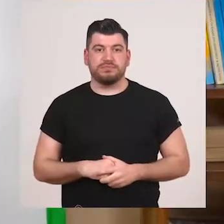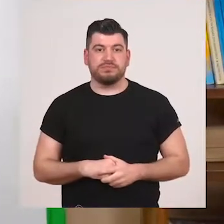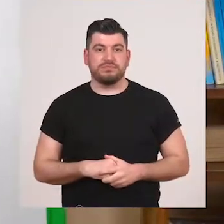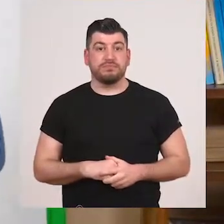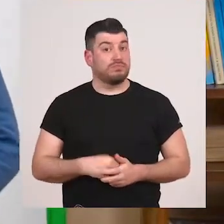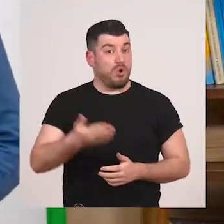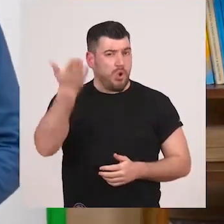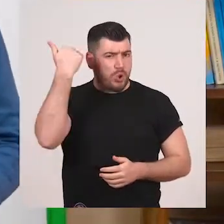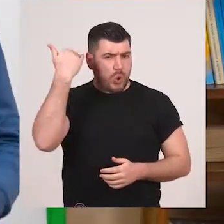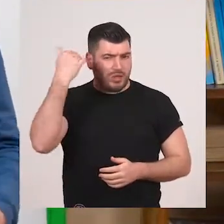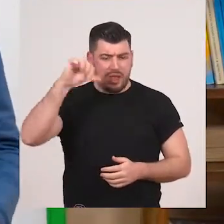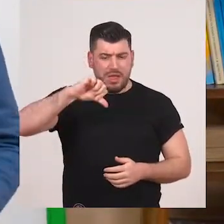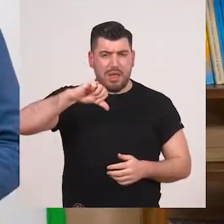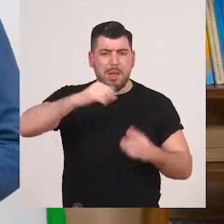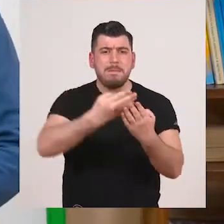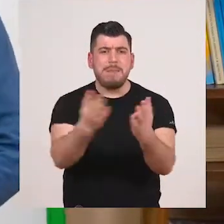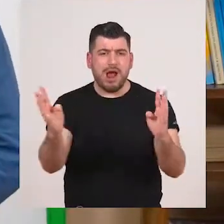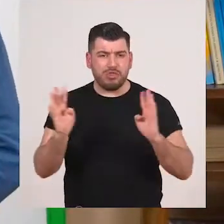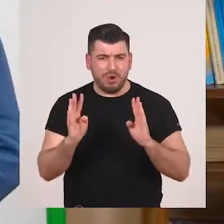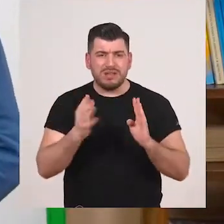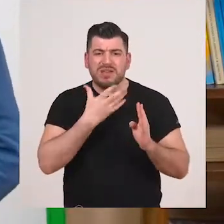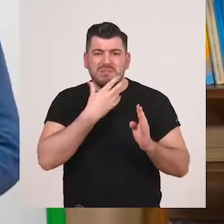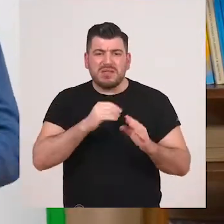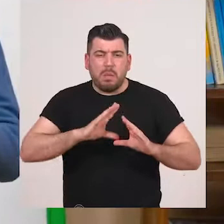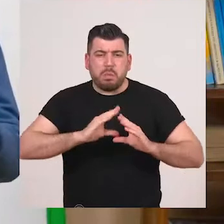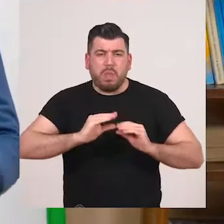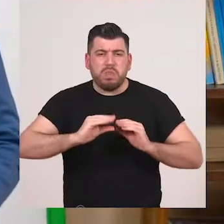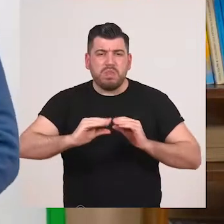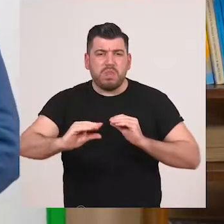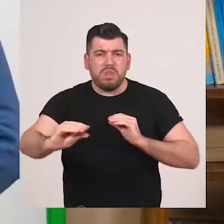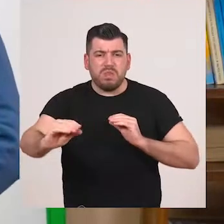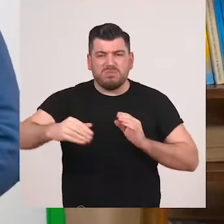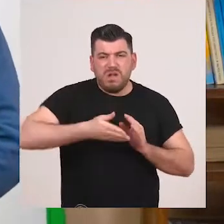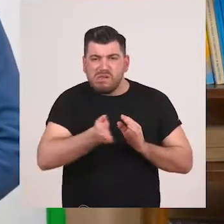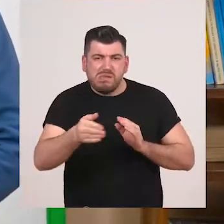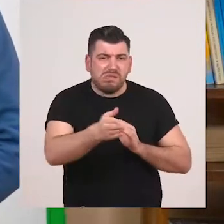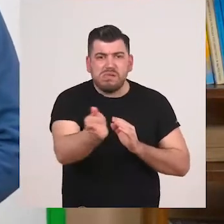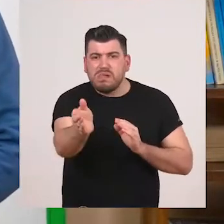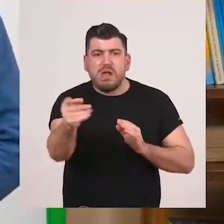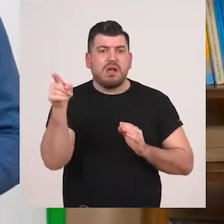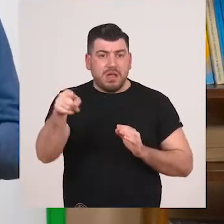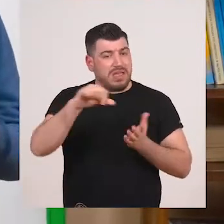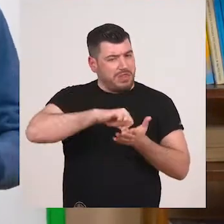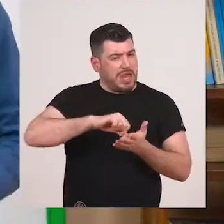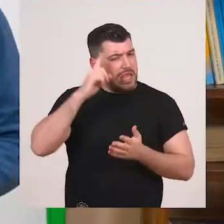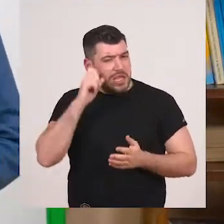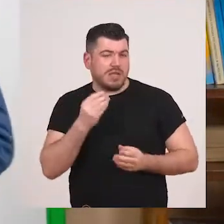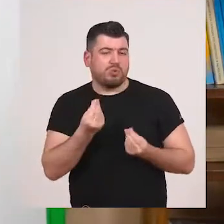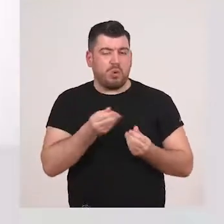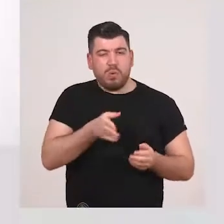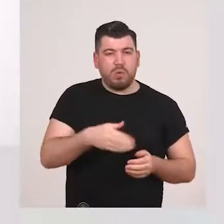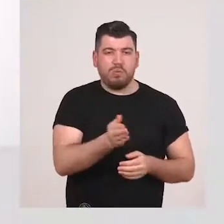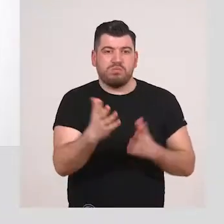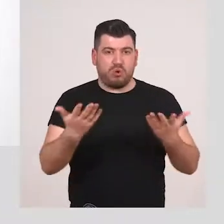τότε ο Μαραθώνας ήταν ένα βαλτώδες άγνωστο για τους Πέρσες μέρος. μπορούσαν οι Αθηναίοι να το εκμεταλλευτούν. Και για να δούμε